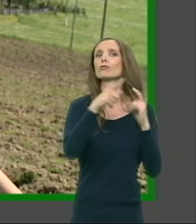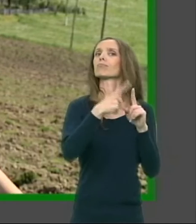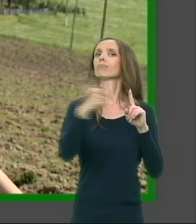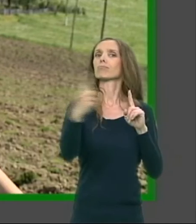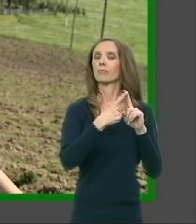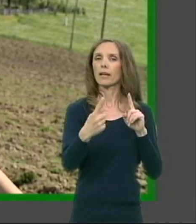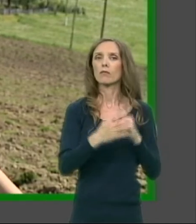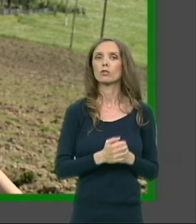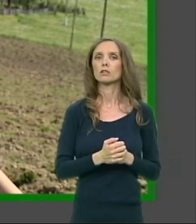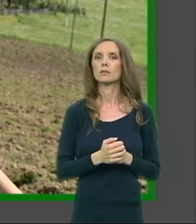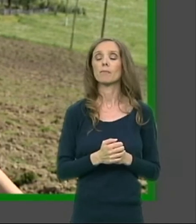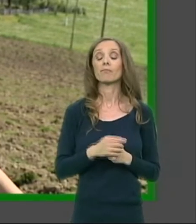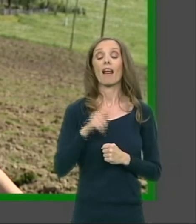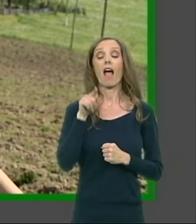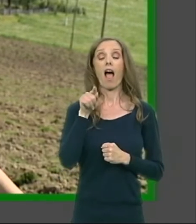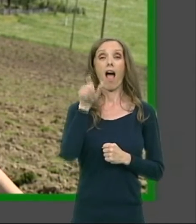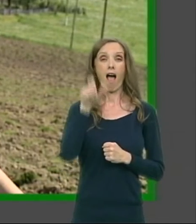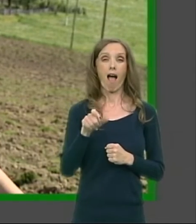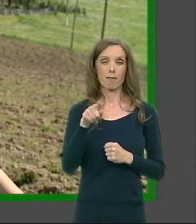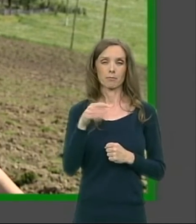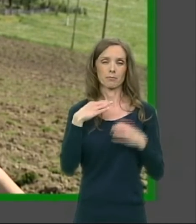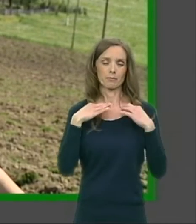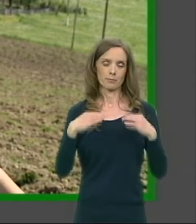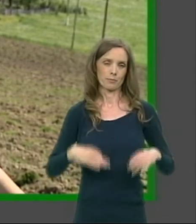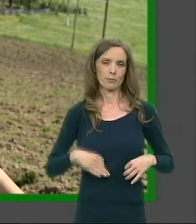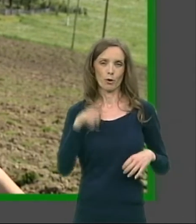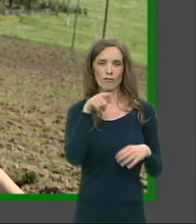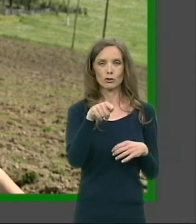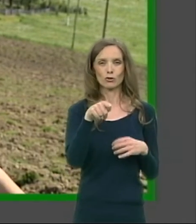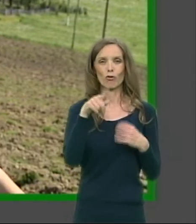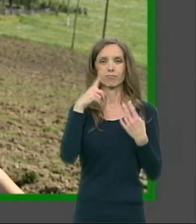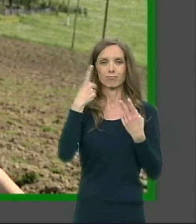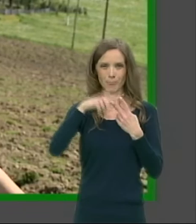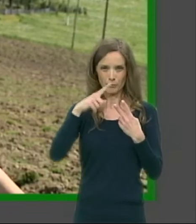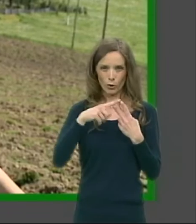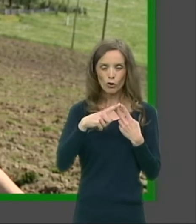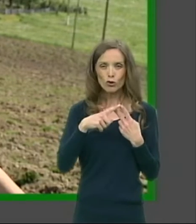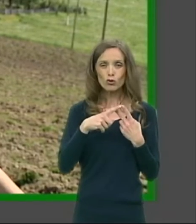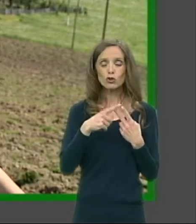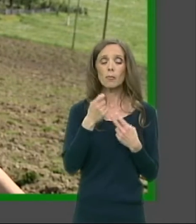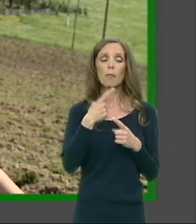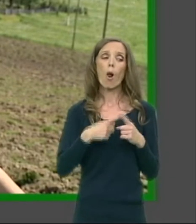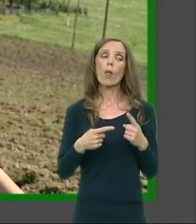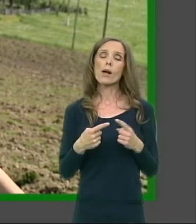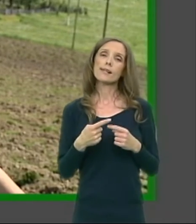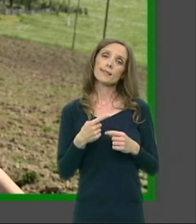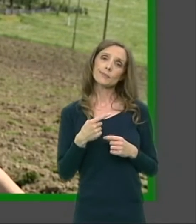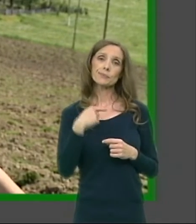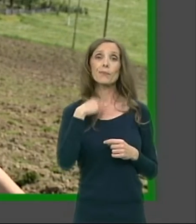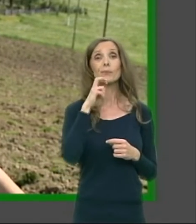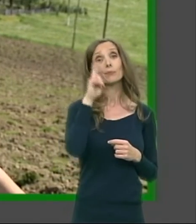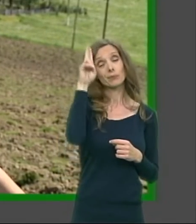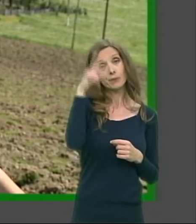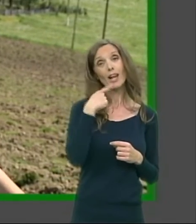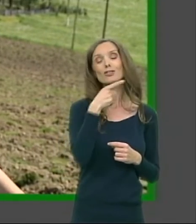onako poluironično se javio profesor Protić i rekao, koleginica se upravo vratila iz